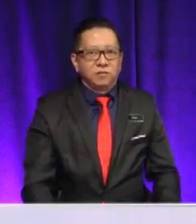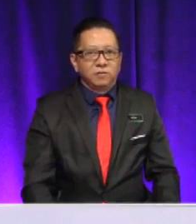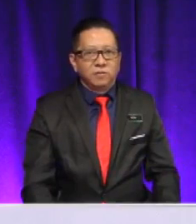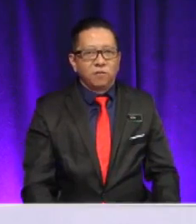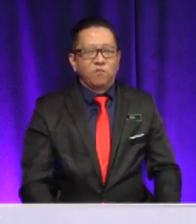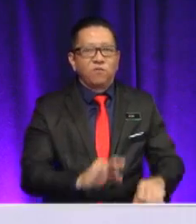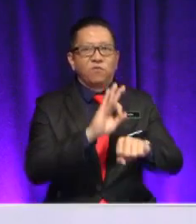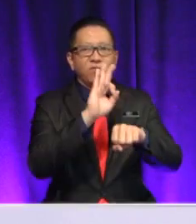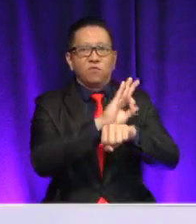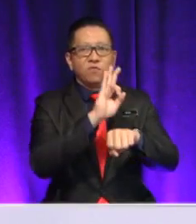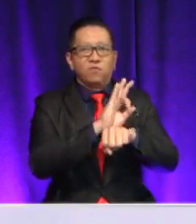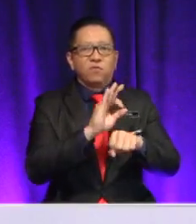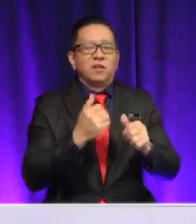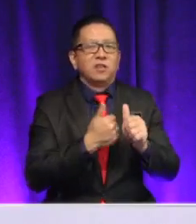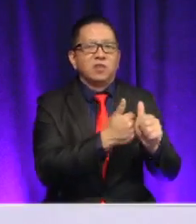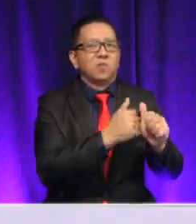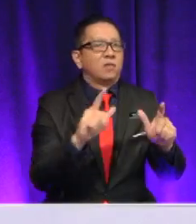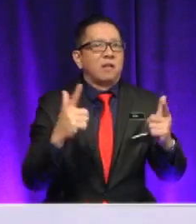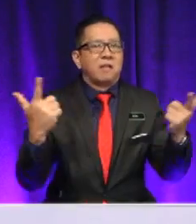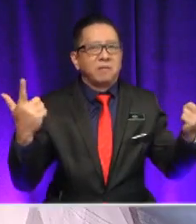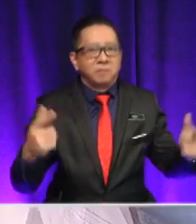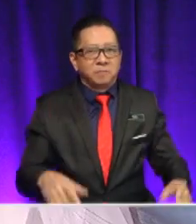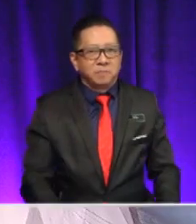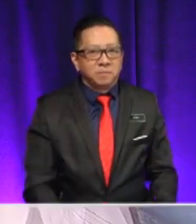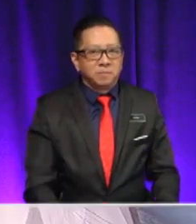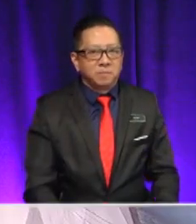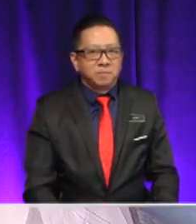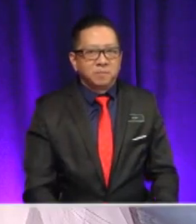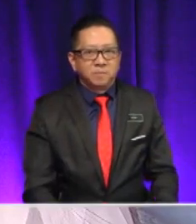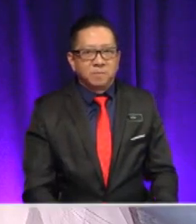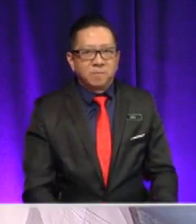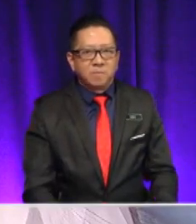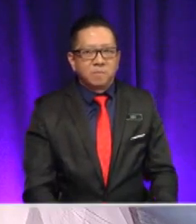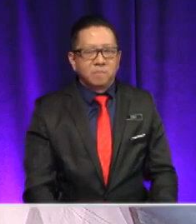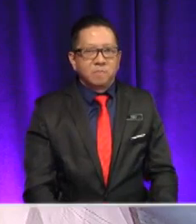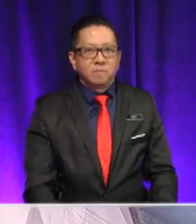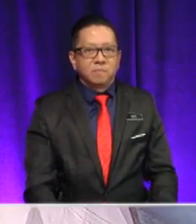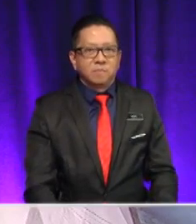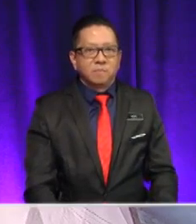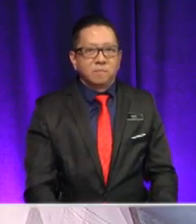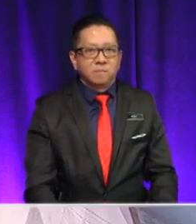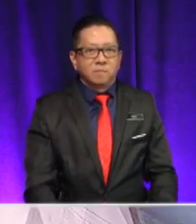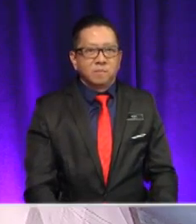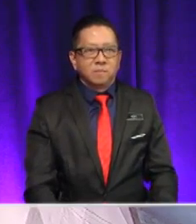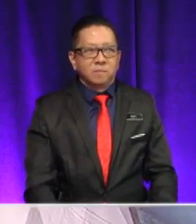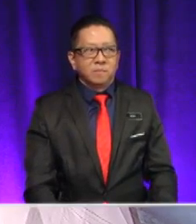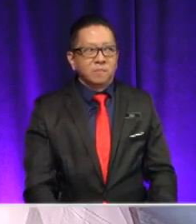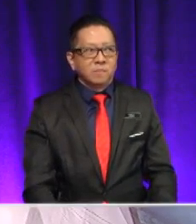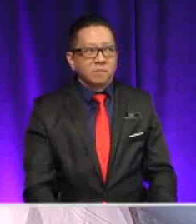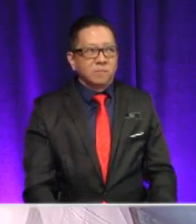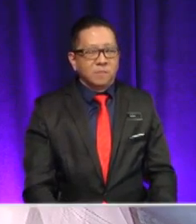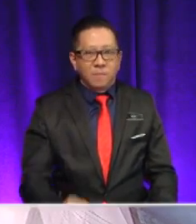yang halus yang biasa lah gua ambil yang besar